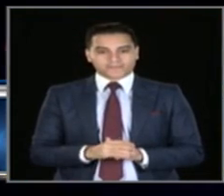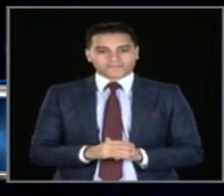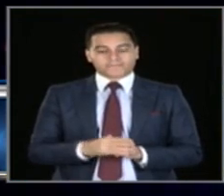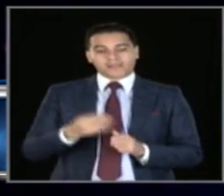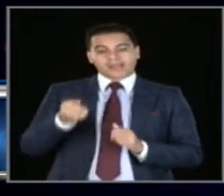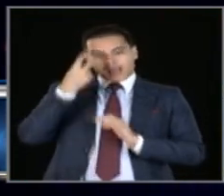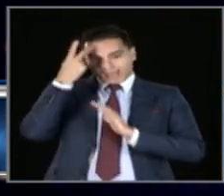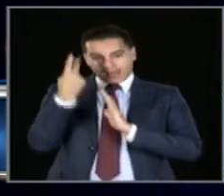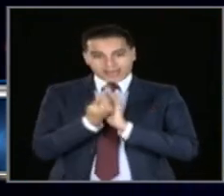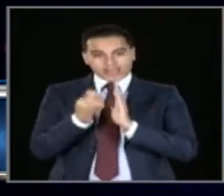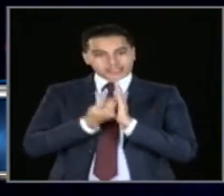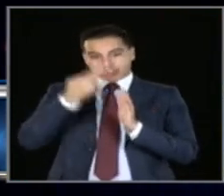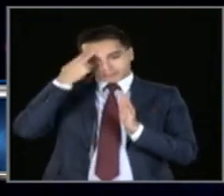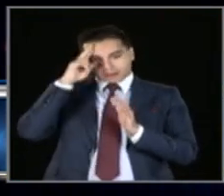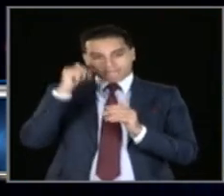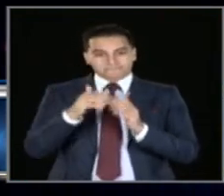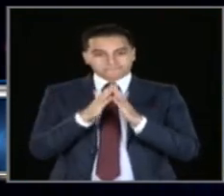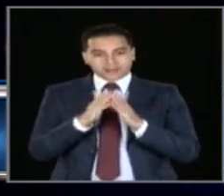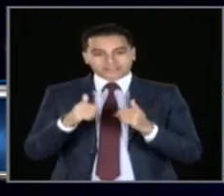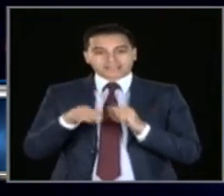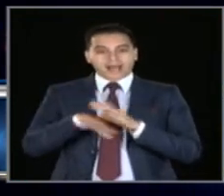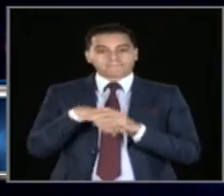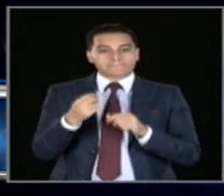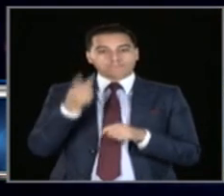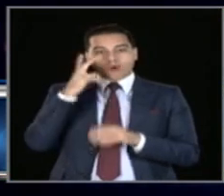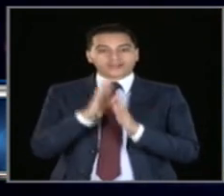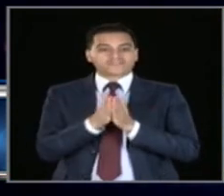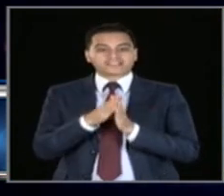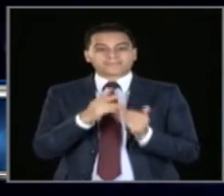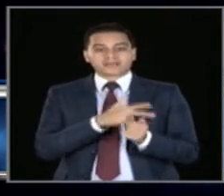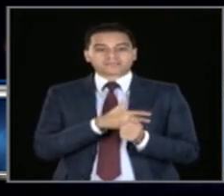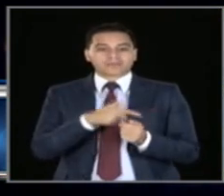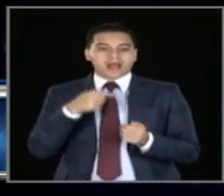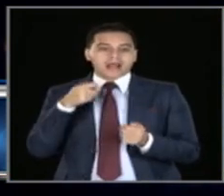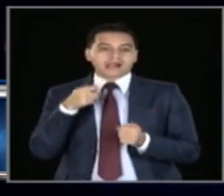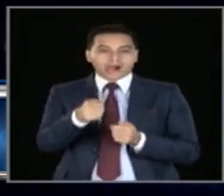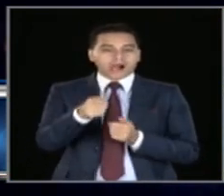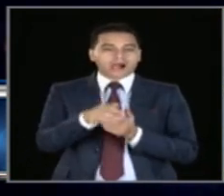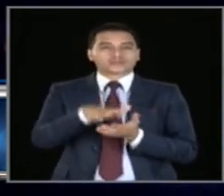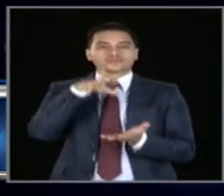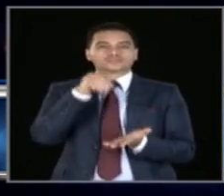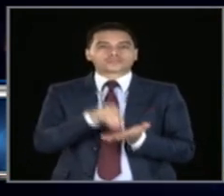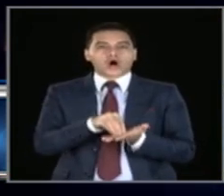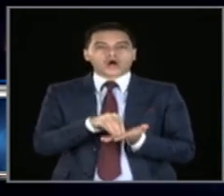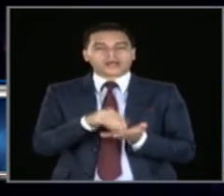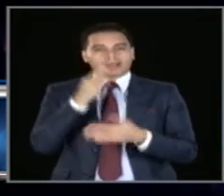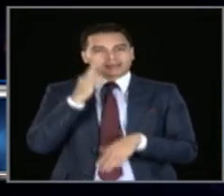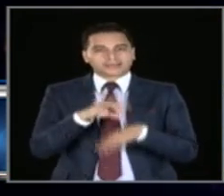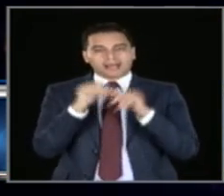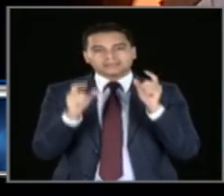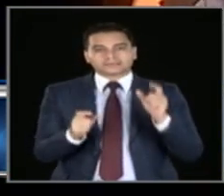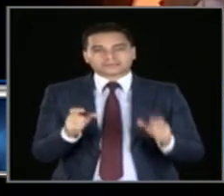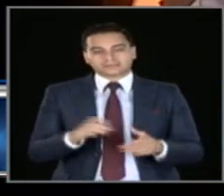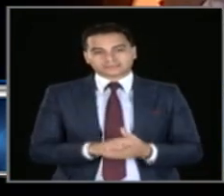أدب. من هو الروائي المصري المعاصر مؤلف كتاب القتل